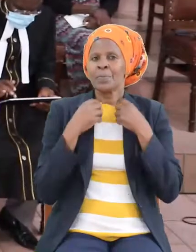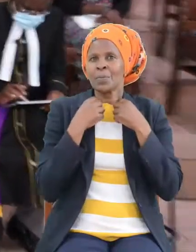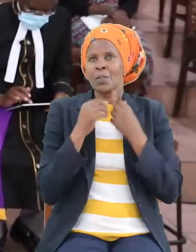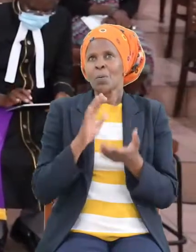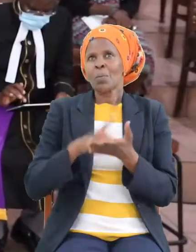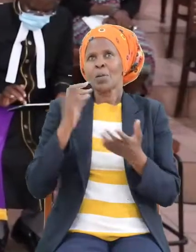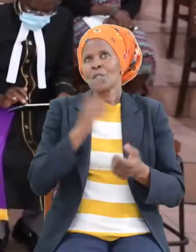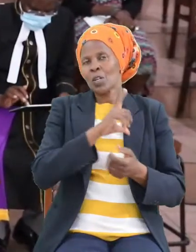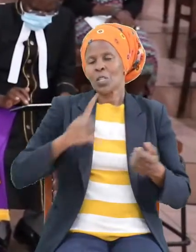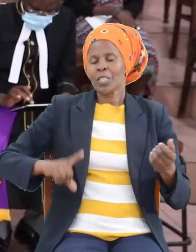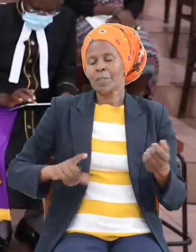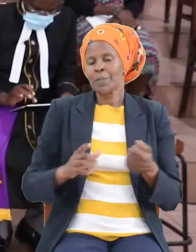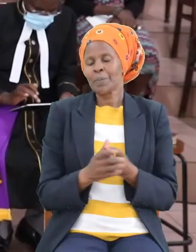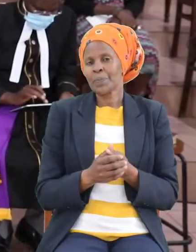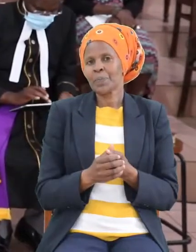Nasikia.